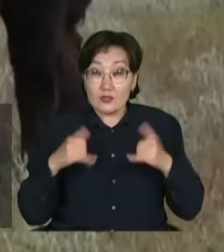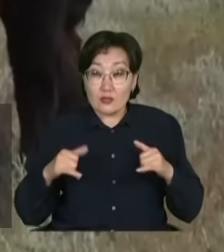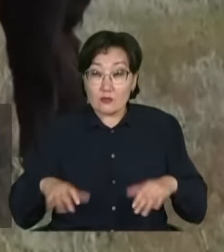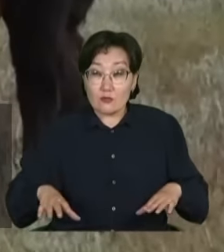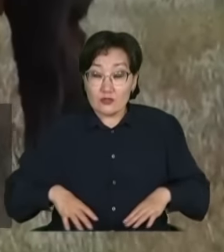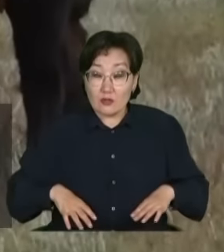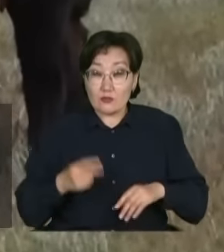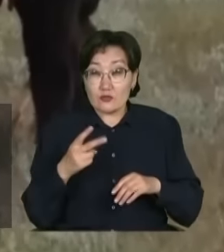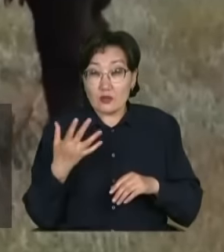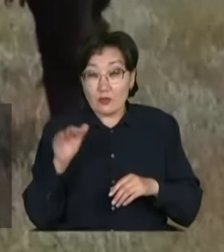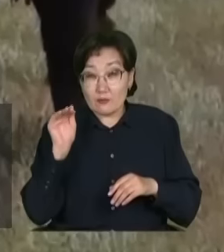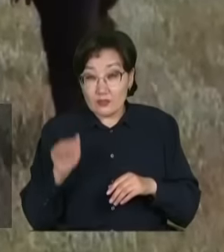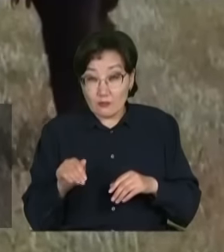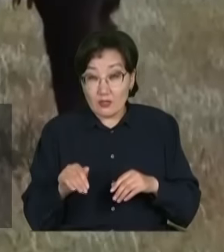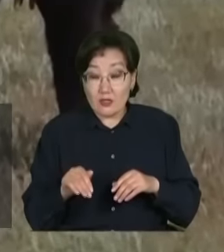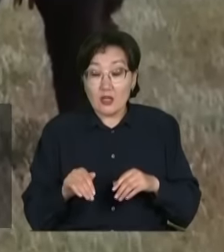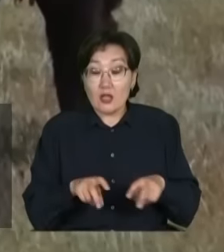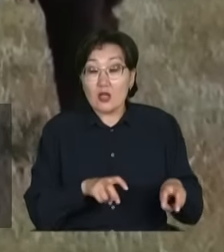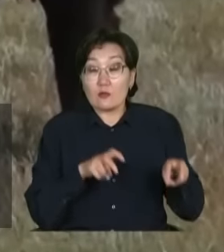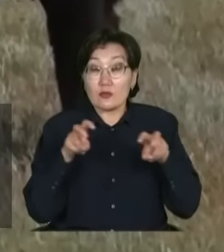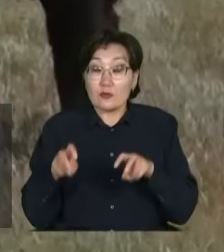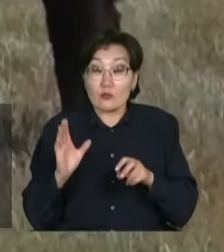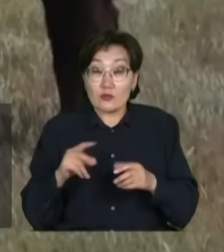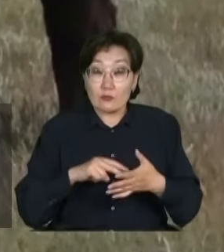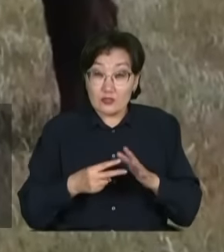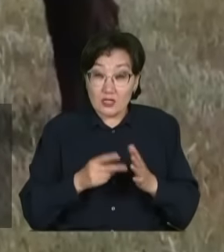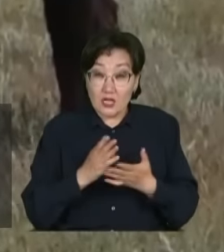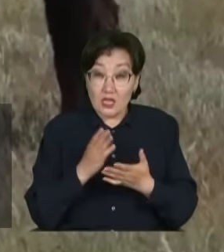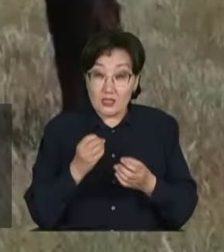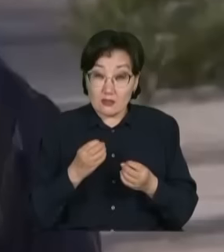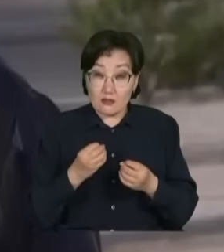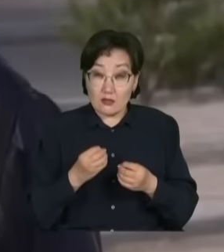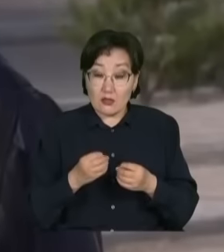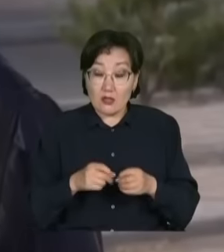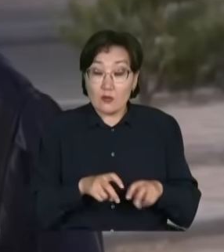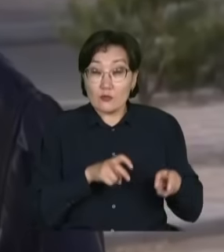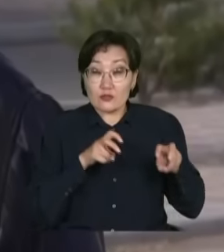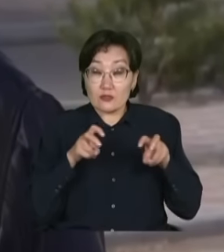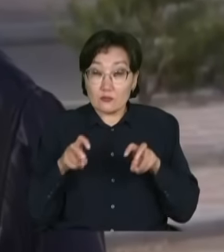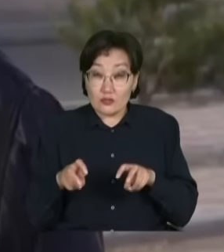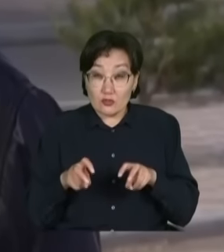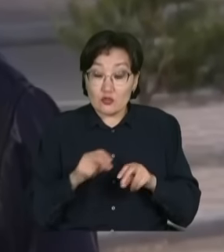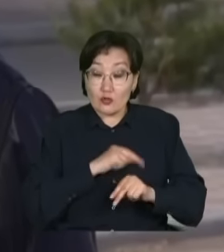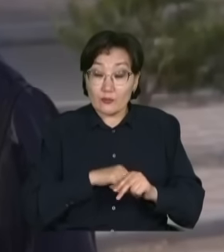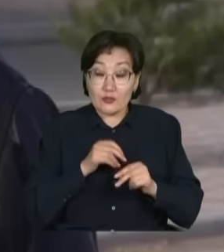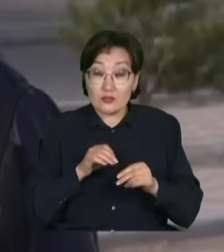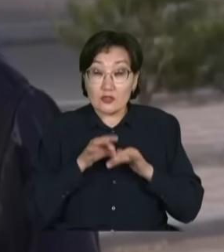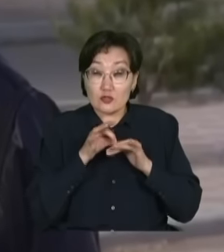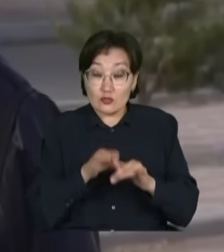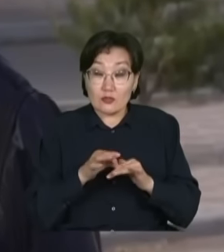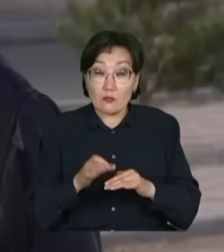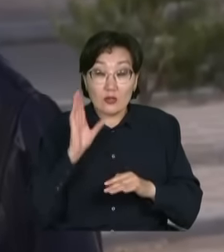24-25 мыңдай бас малды шығарамыз деп солай есептеп отырмыз. Әлі де шығару жұмыстарын ұйымдастырамыз. Су келген